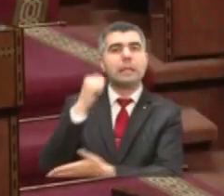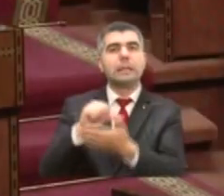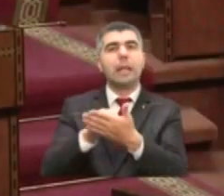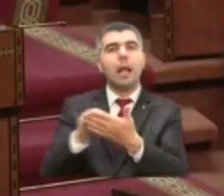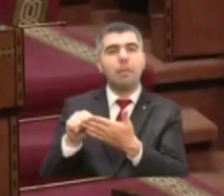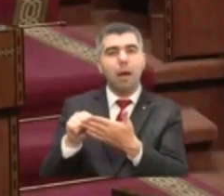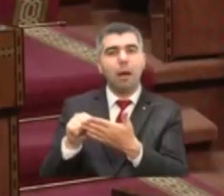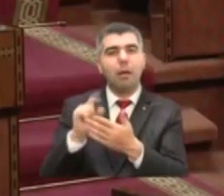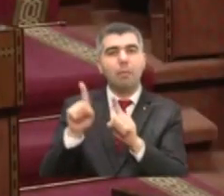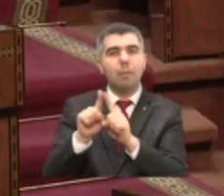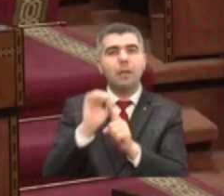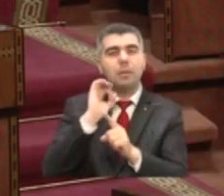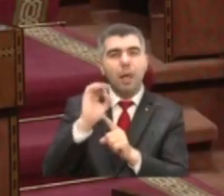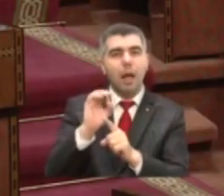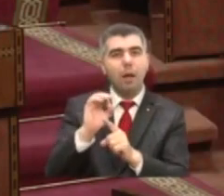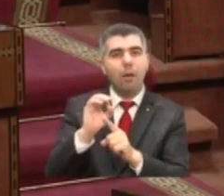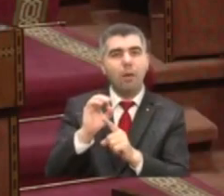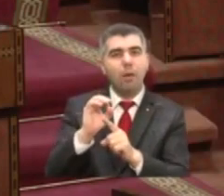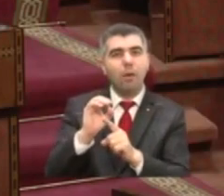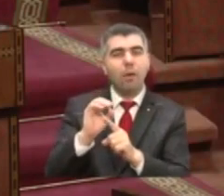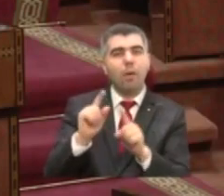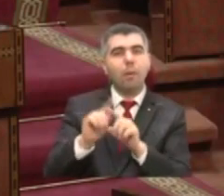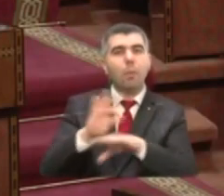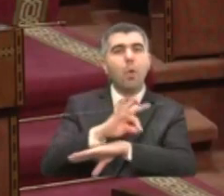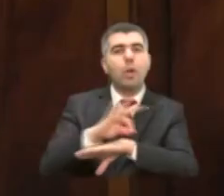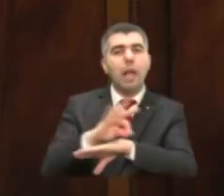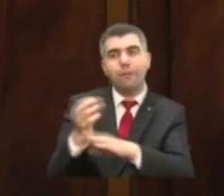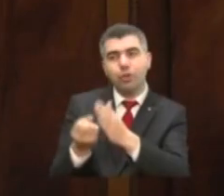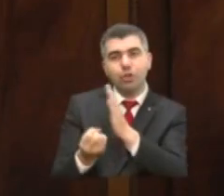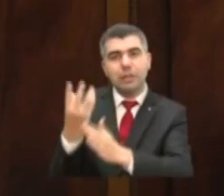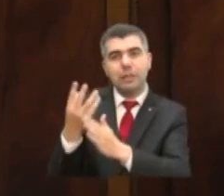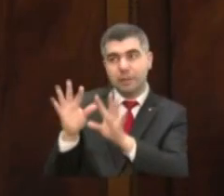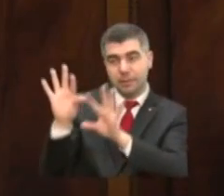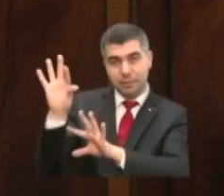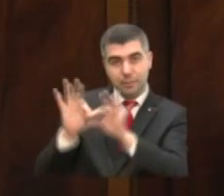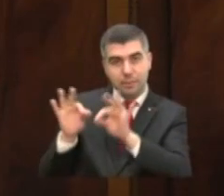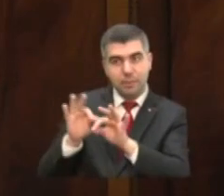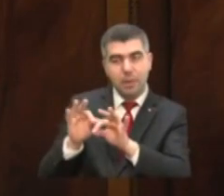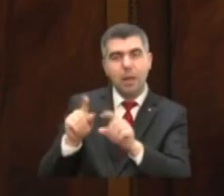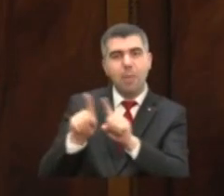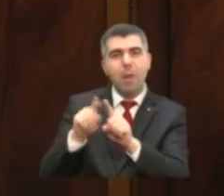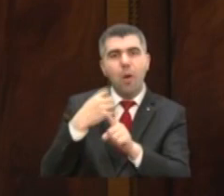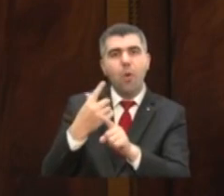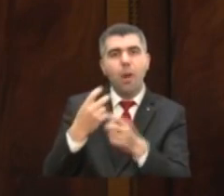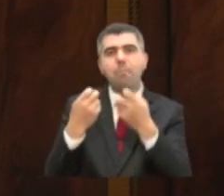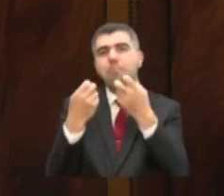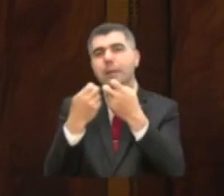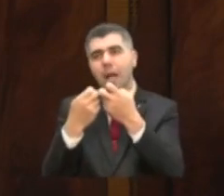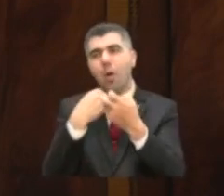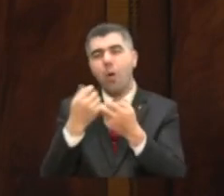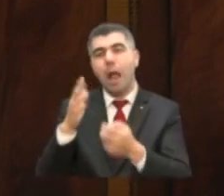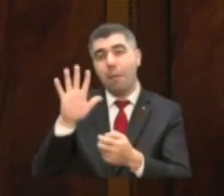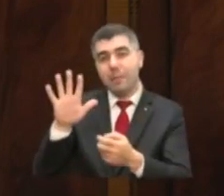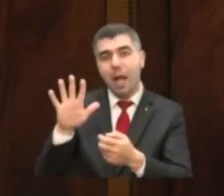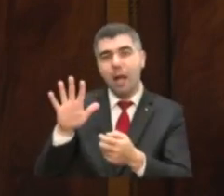الدخل بالنسبه للوظائف الجديده. واحد كانت خمسه ولا في اطار التحفيز ولا 10.